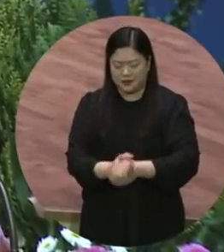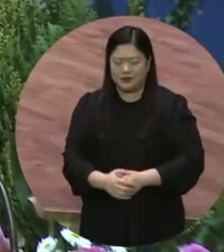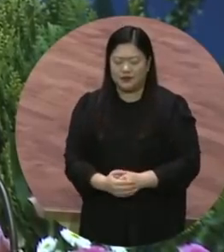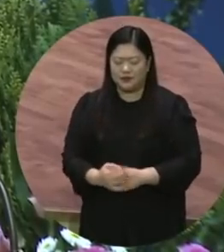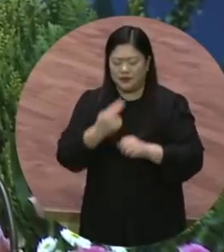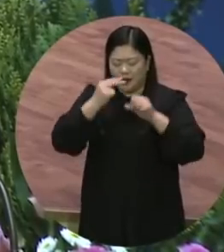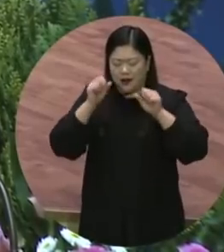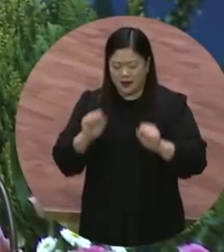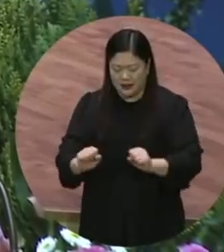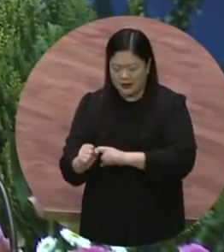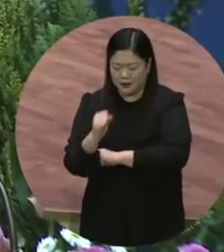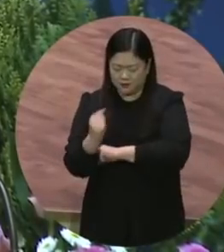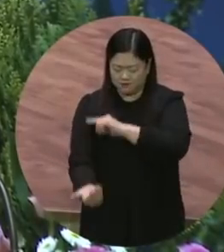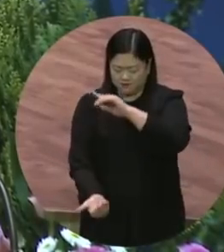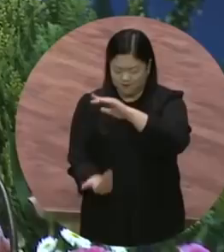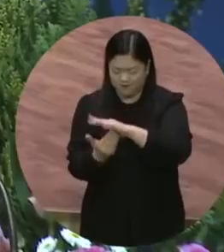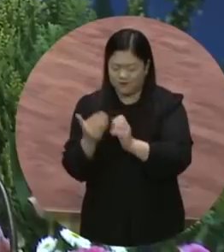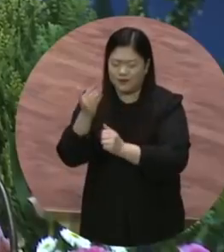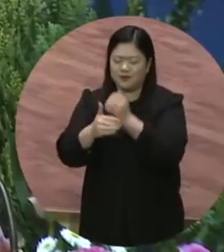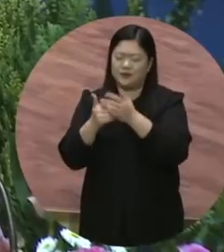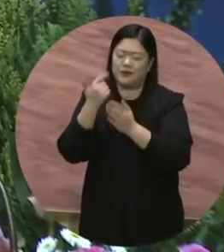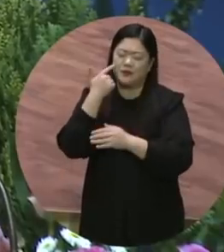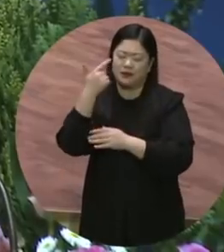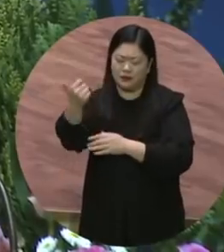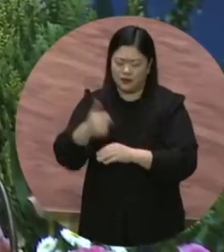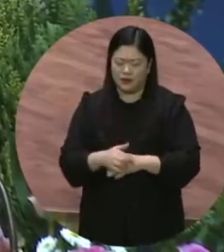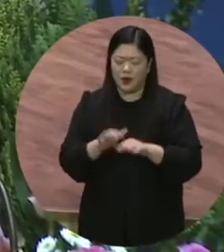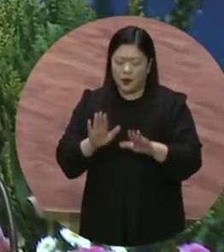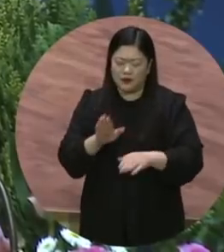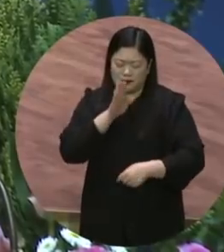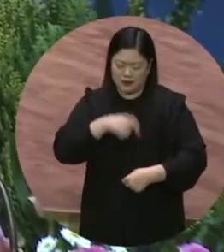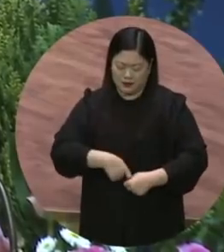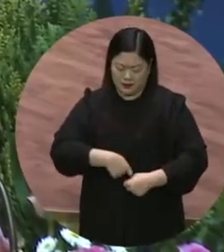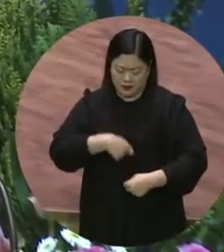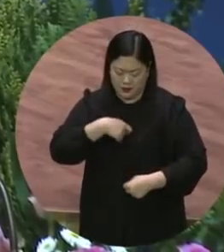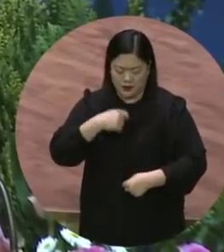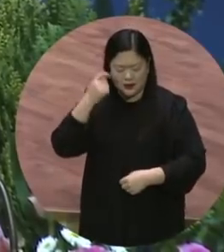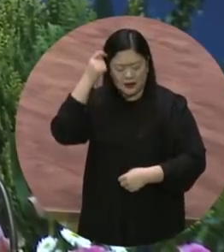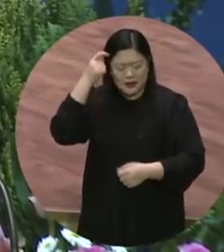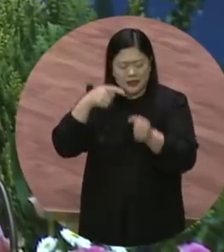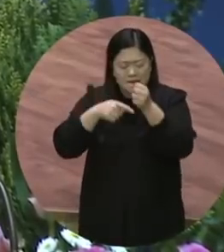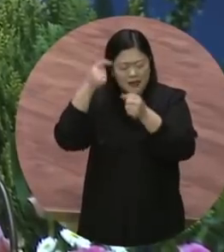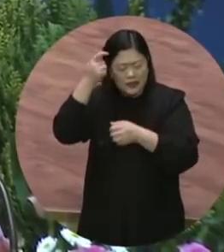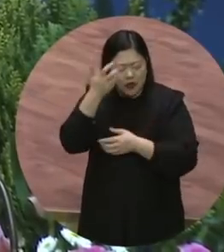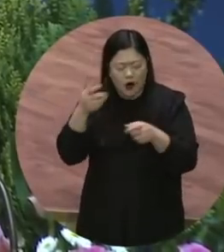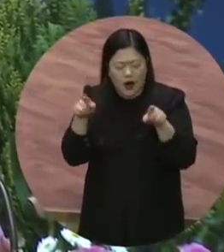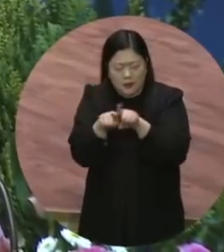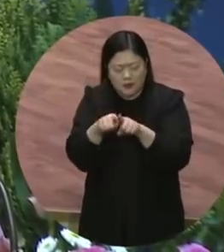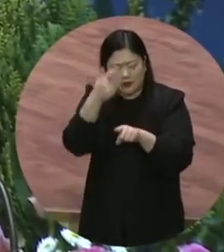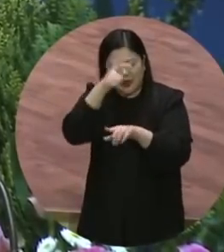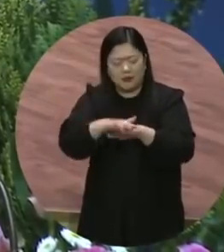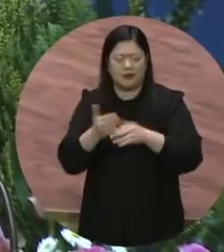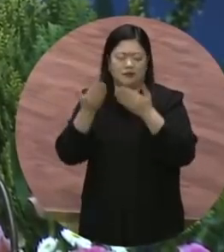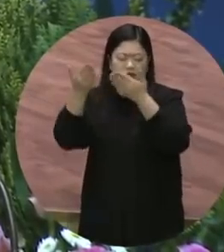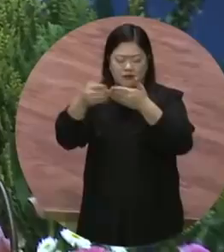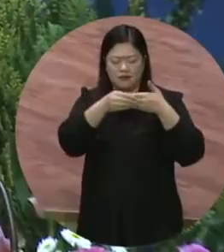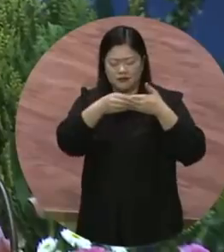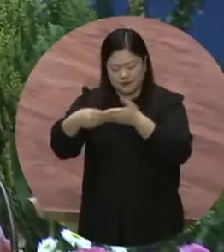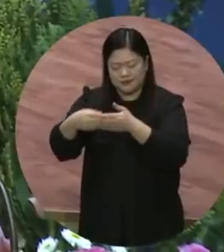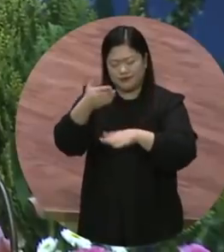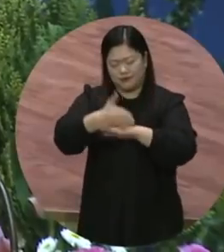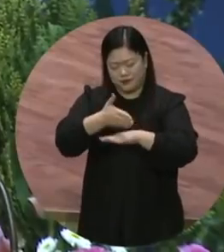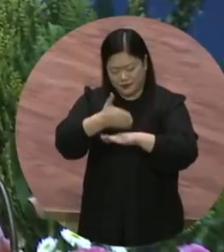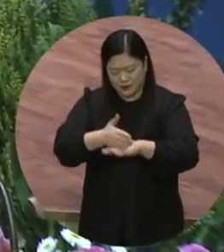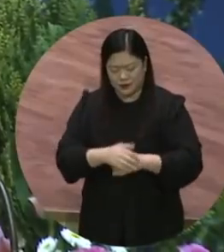살아계신 전능하신 하나님 아버지, 오늘도 영과 진리로 예배를 드릴 수 있도록 인도해 주심을 감사를 드립니다. 오직